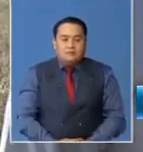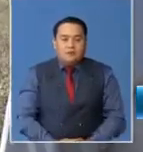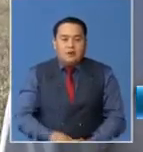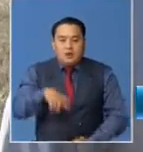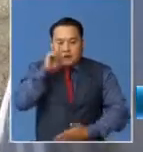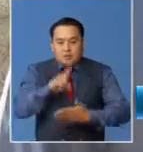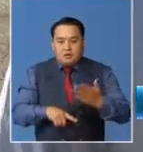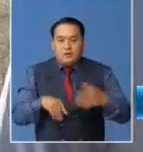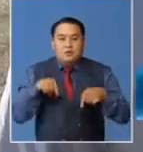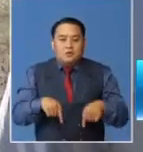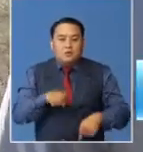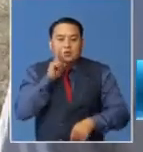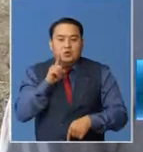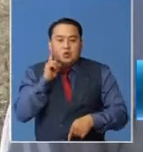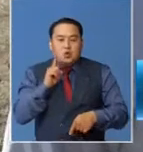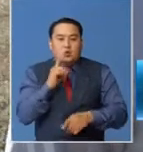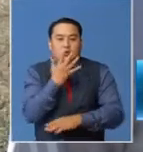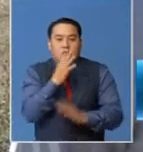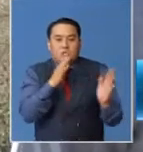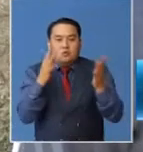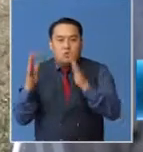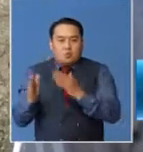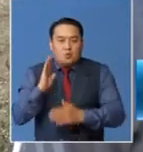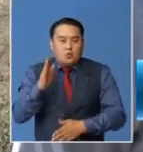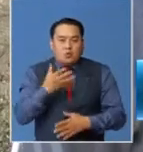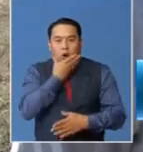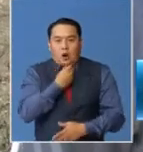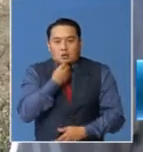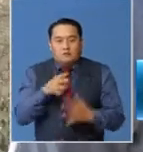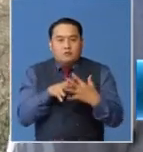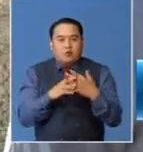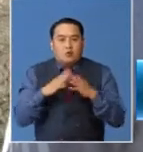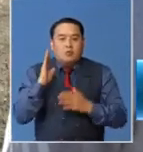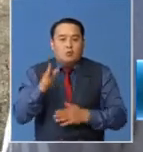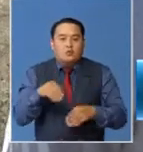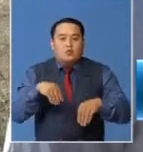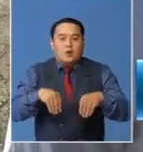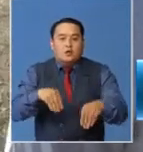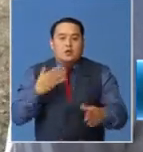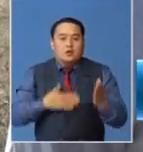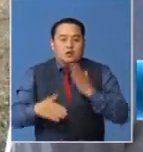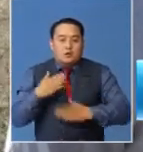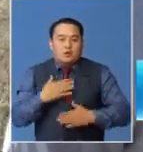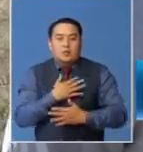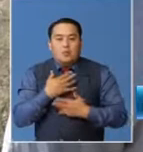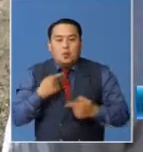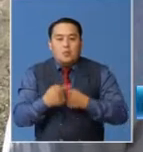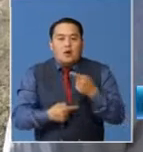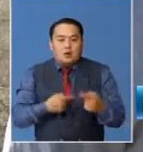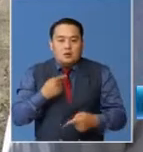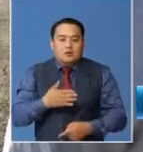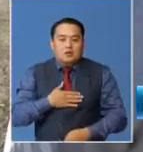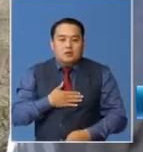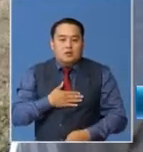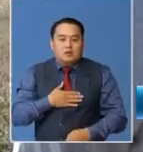Надеемся, что скоро здесь будет зеленый массив, который украсит наше село. Я думаю, что посаженные деревья будут радовать еще не одно поколение наших